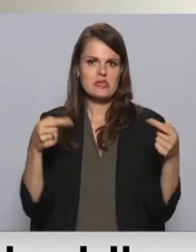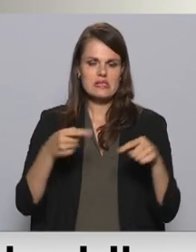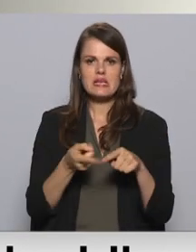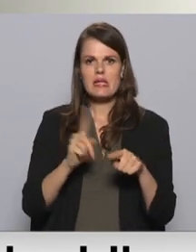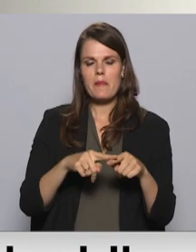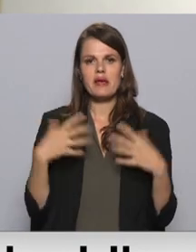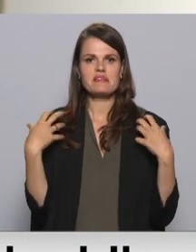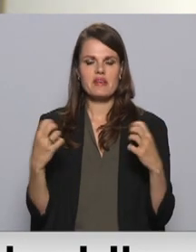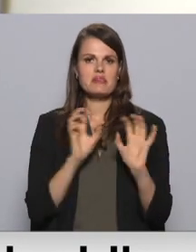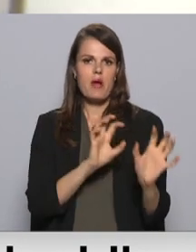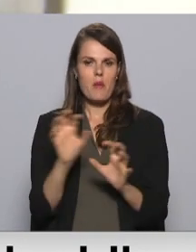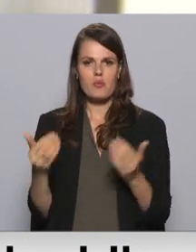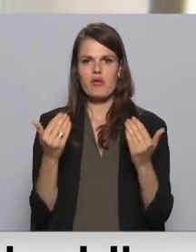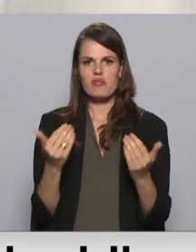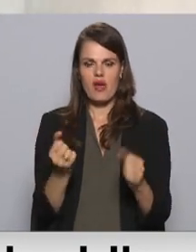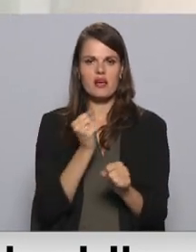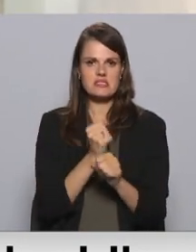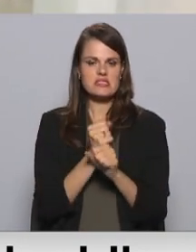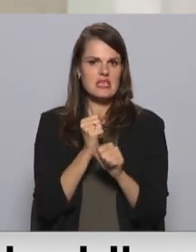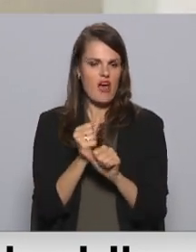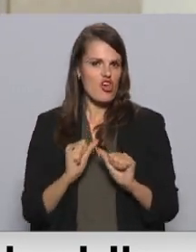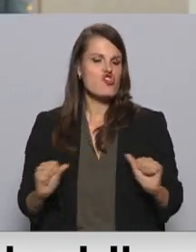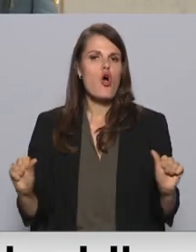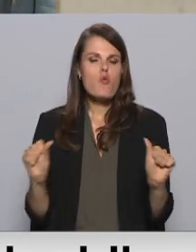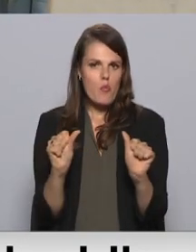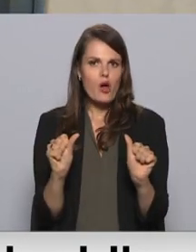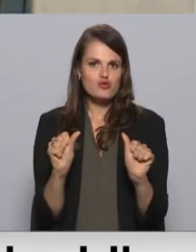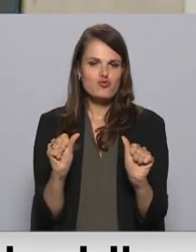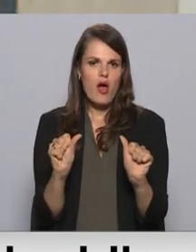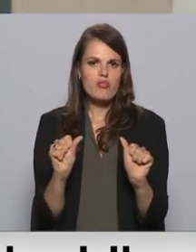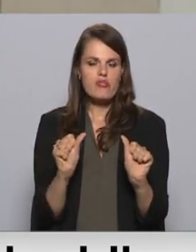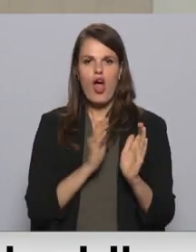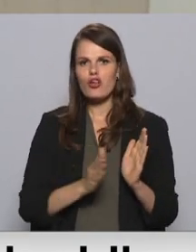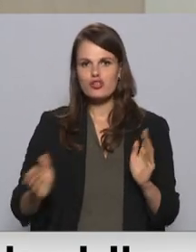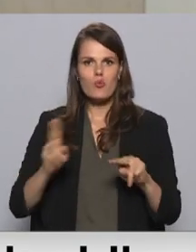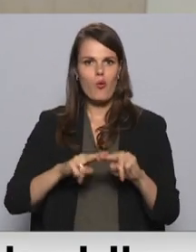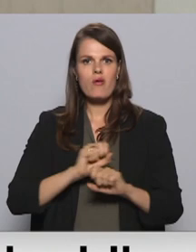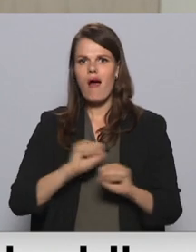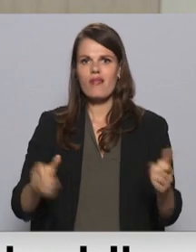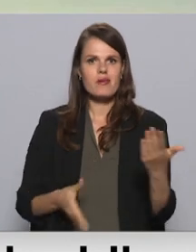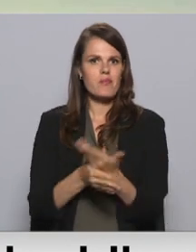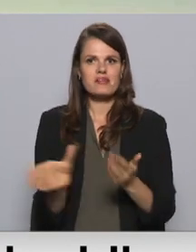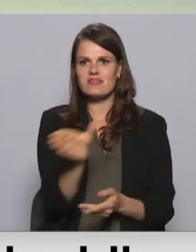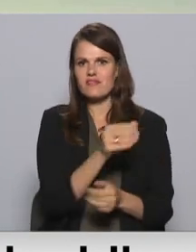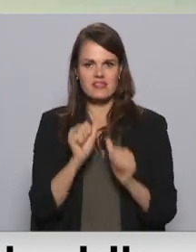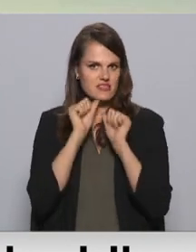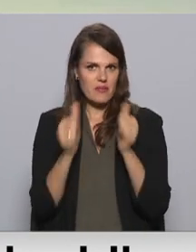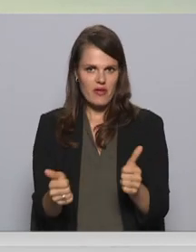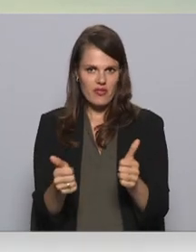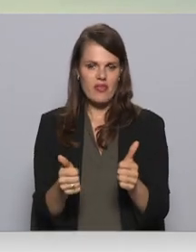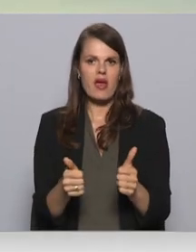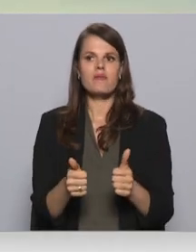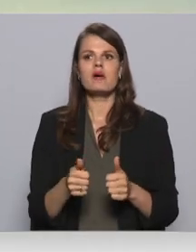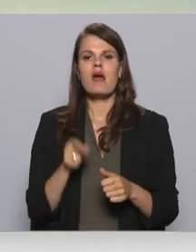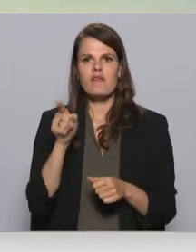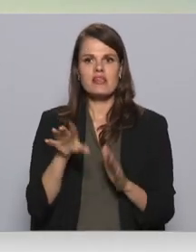veselības aprūpe pašlaik strādā krietni ierobežotā režīmā, un ārsti visiem palīdzēt vairs nevar. Viņi ir izvēlušies diskutēt